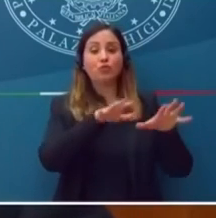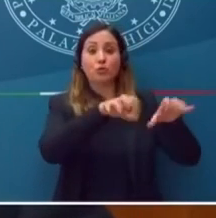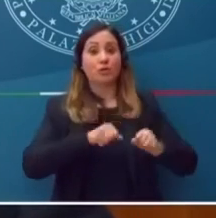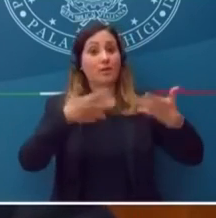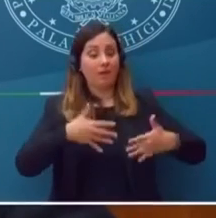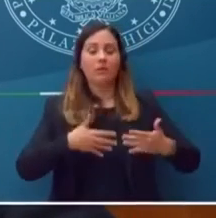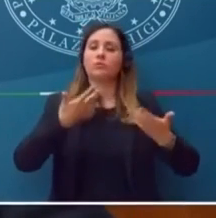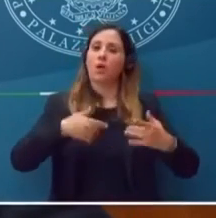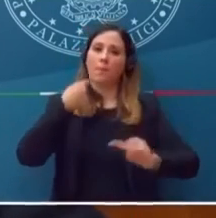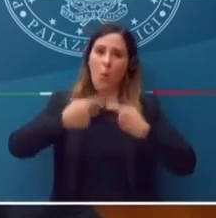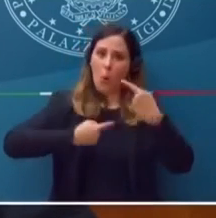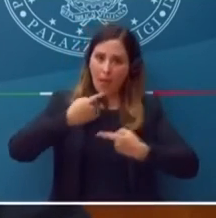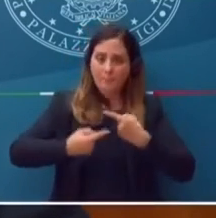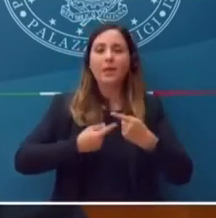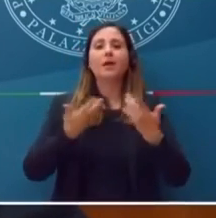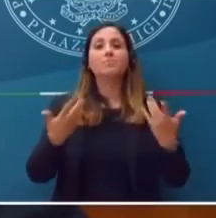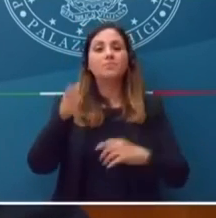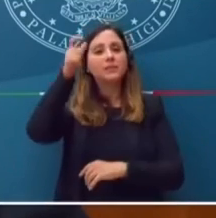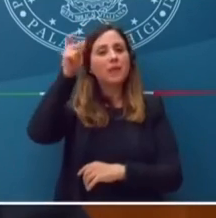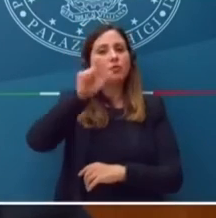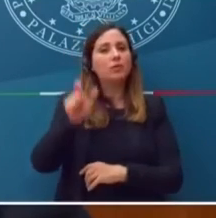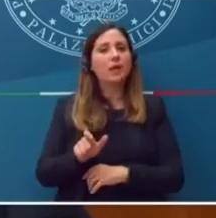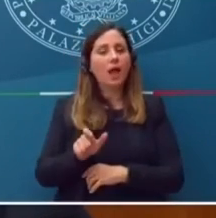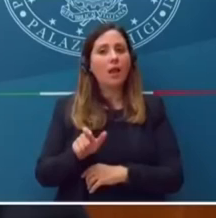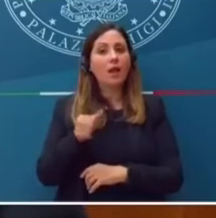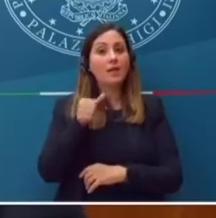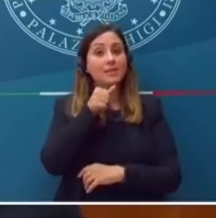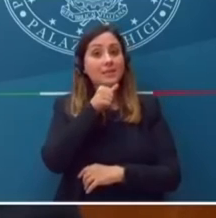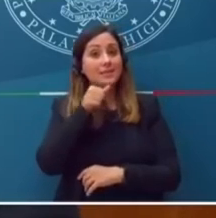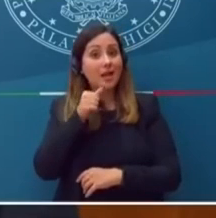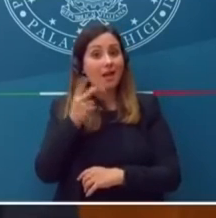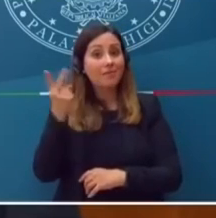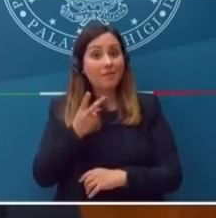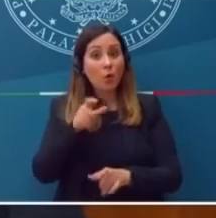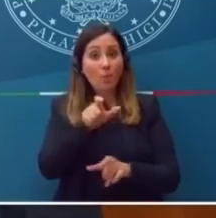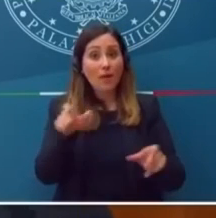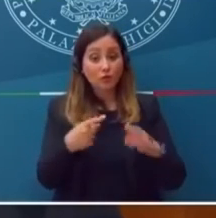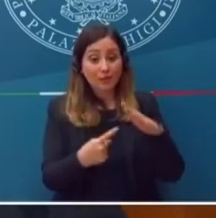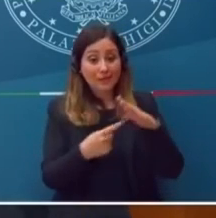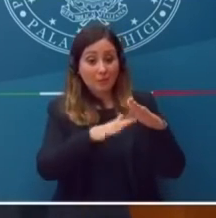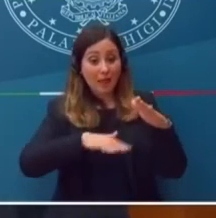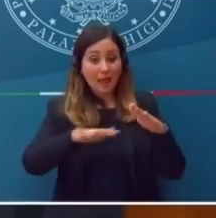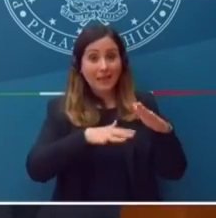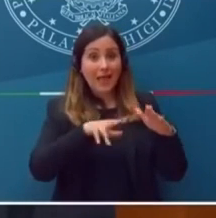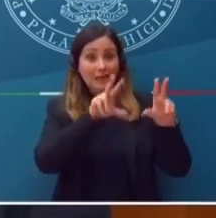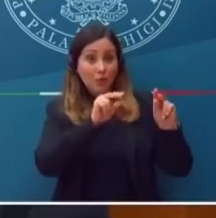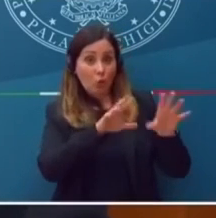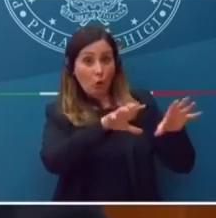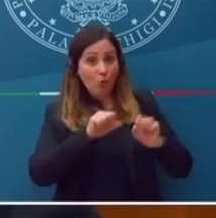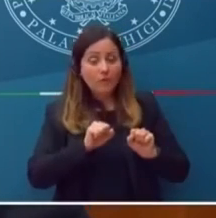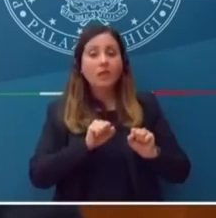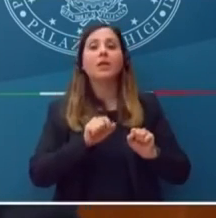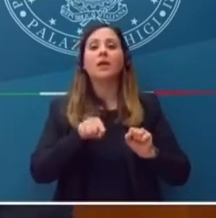Lo Stato italiano ha bisogno di nuove risorse, di assunzioni per mettere a terra il PNRR